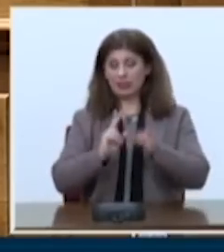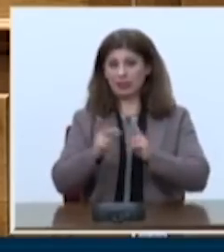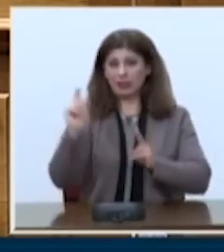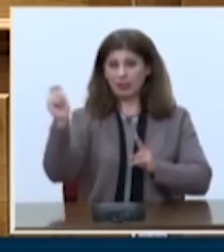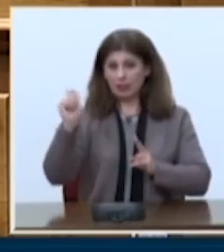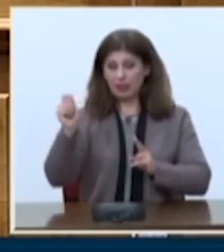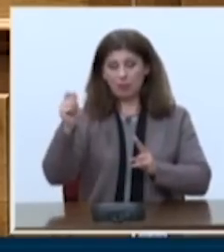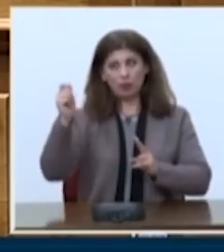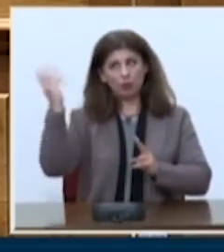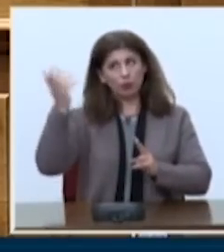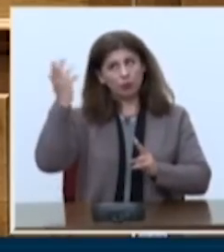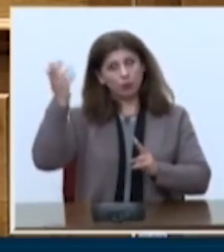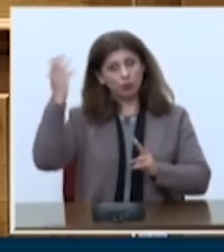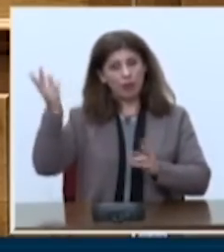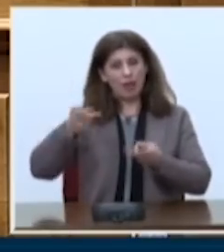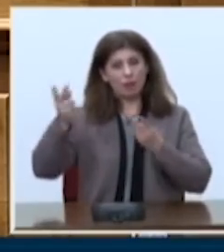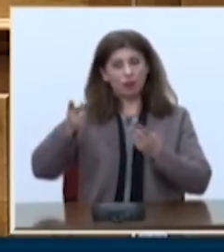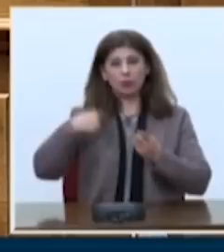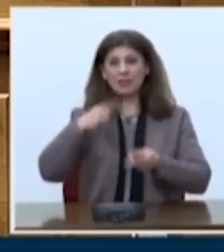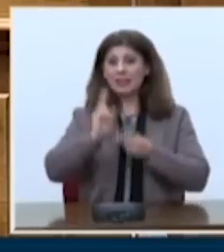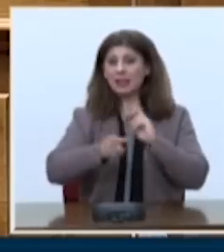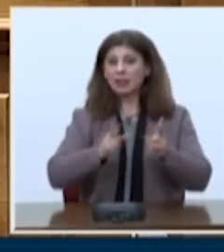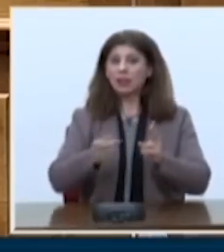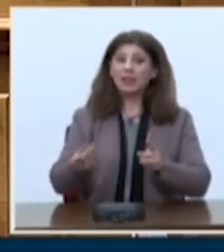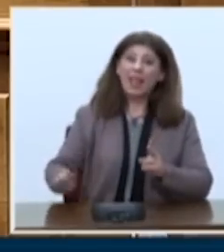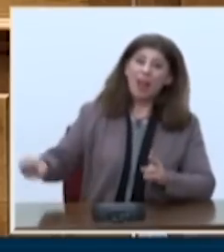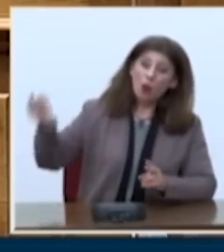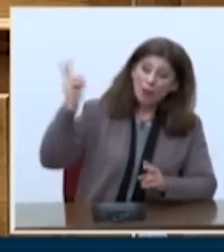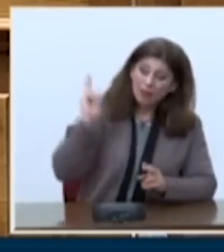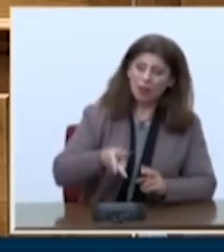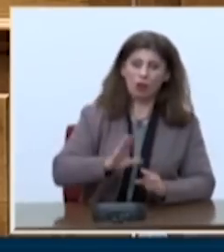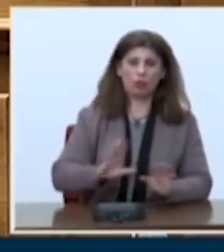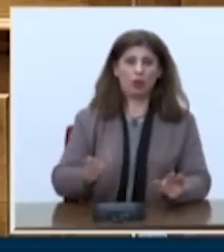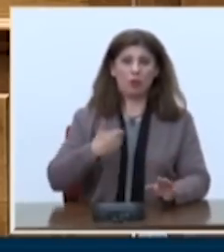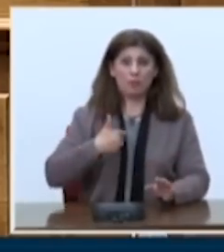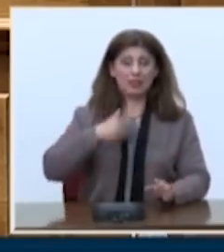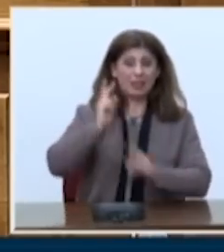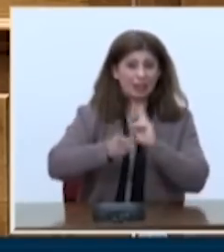αφέλεια. Σας κατηγορούμε για κάτι ακόμα χειρότερο. Σας